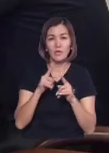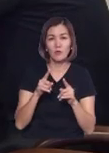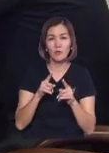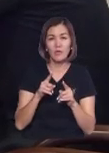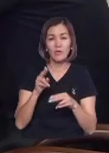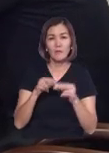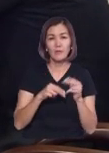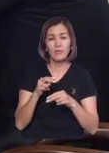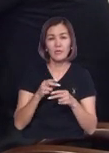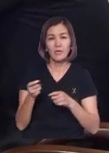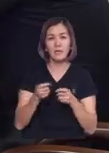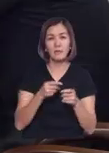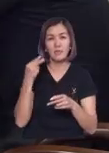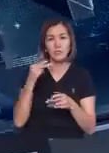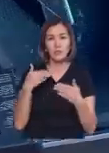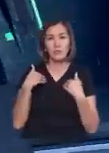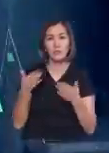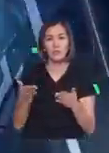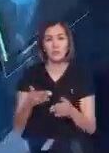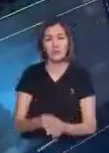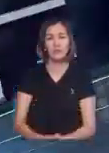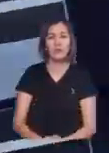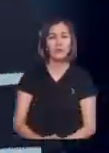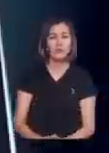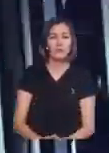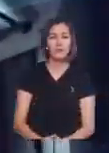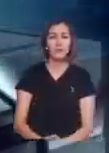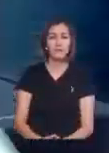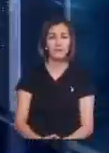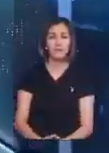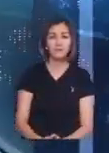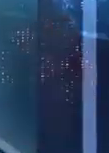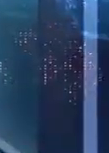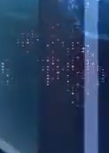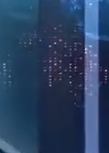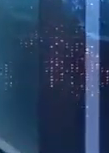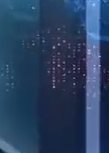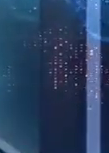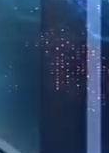АЭС в администрацию президента. Надежда Белова, Жасулан Чингинджинов, телерадиокомпания ЖТСУ.